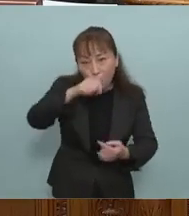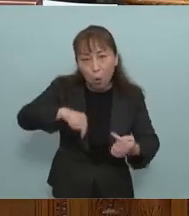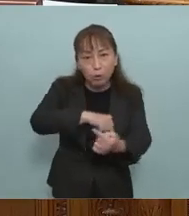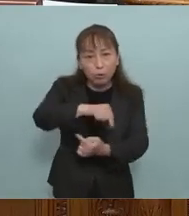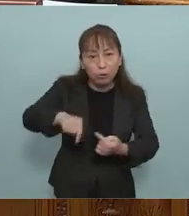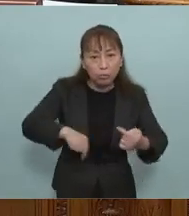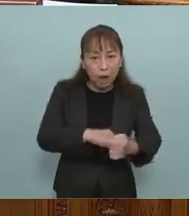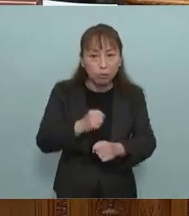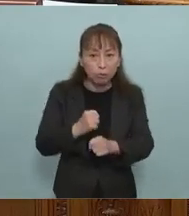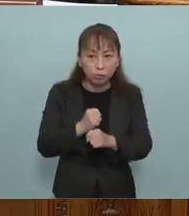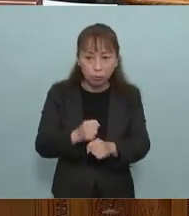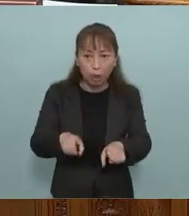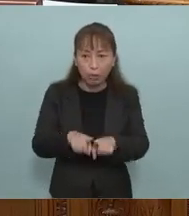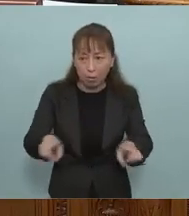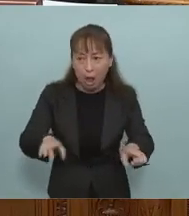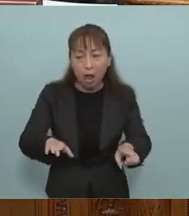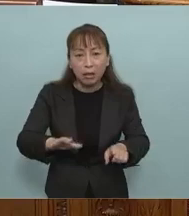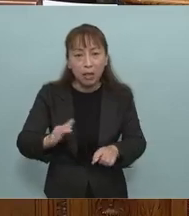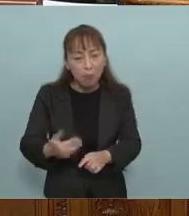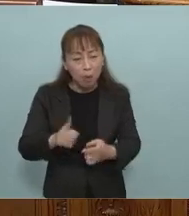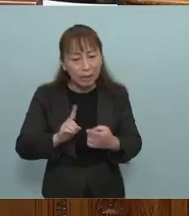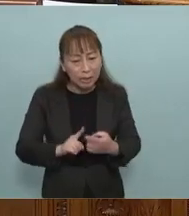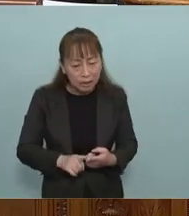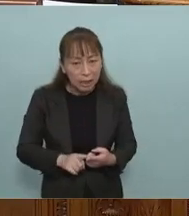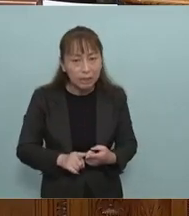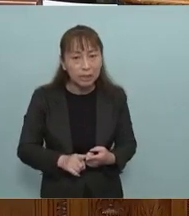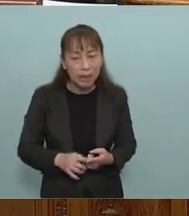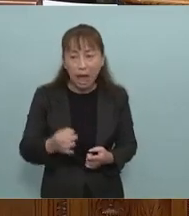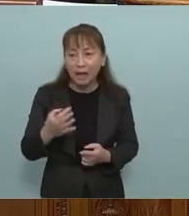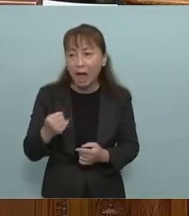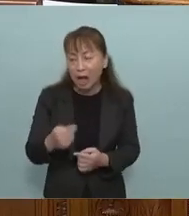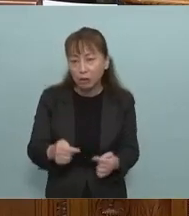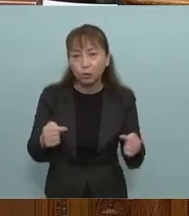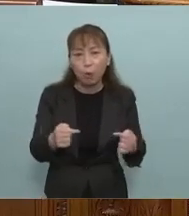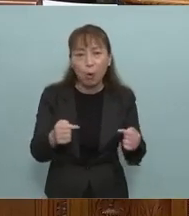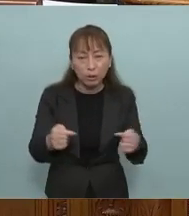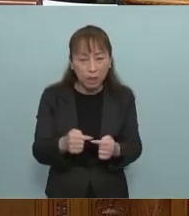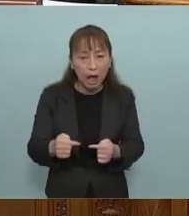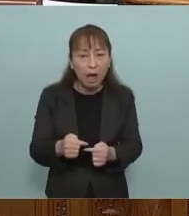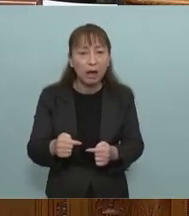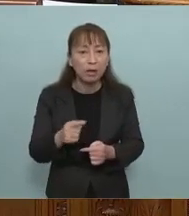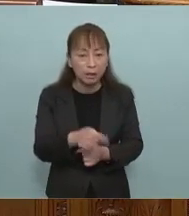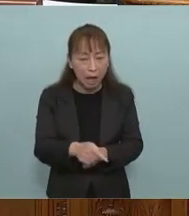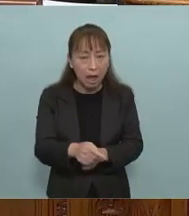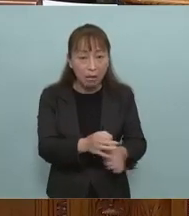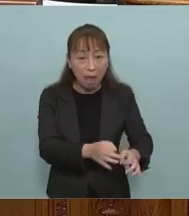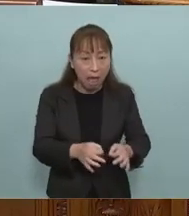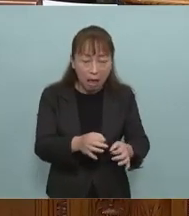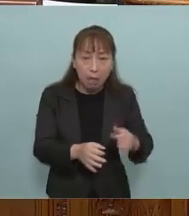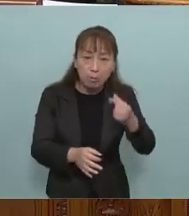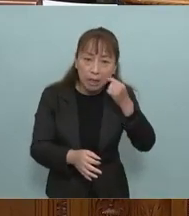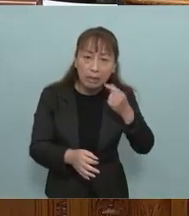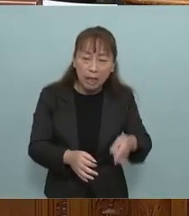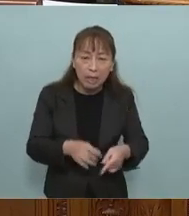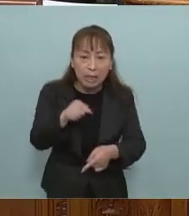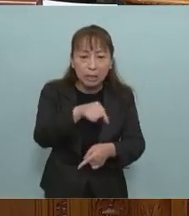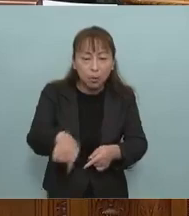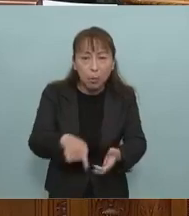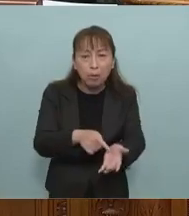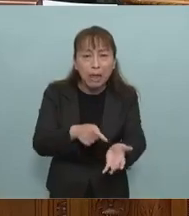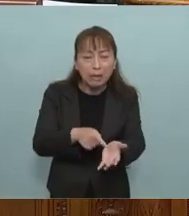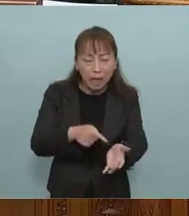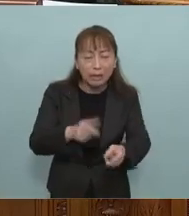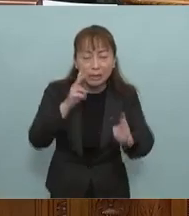出すべきところですが、適正な価格交渉、価格転嫁ができていない上に、人手も確保できない事業